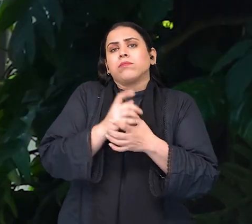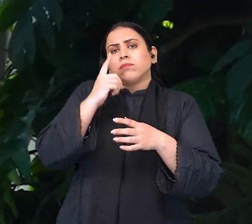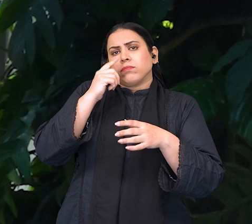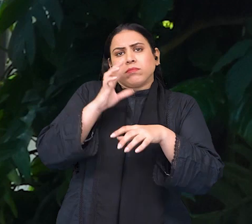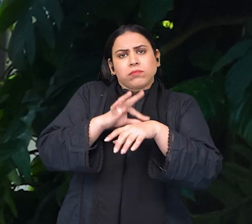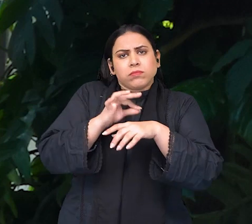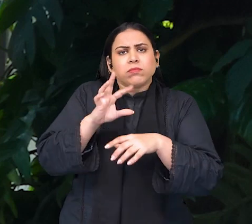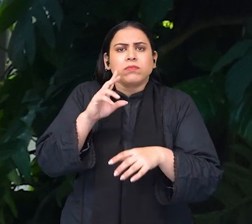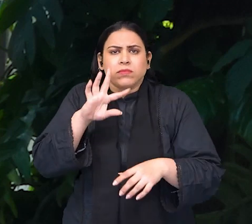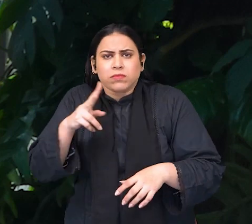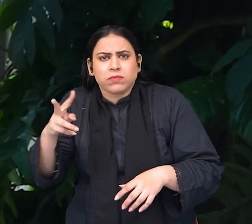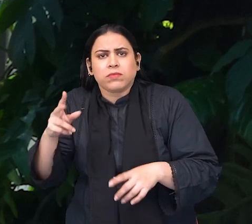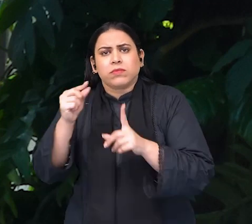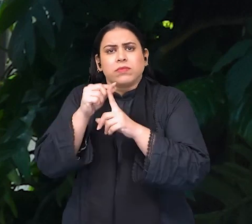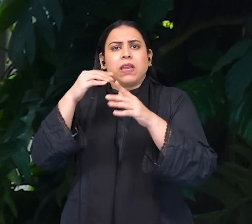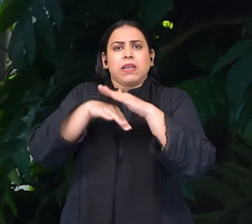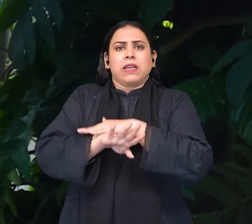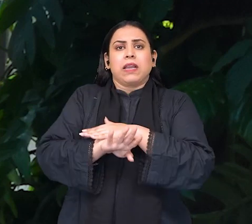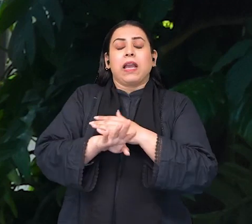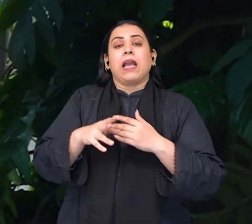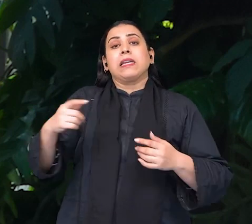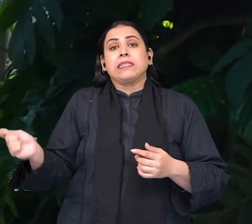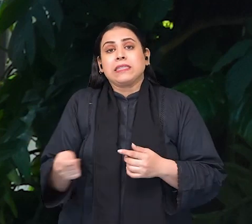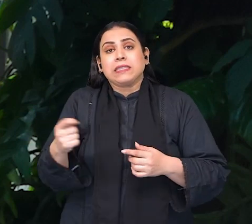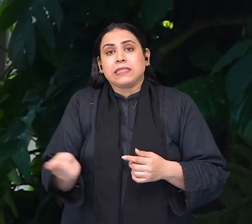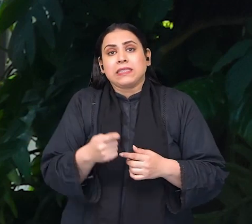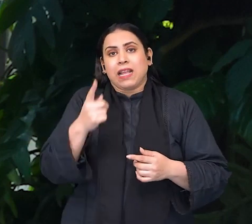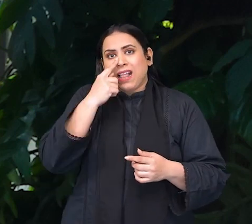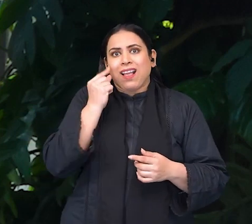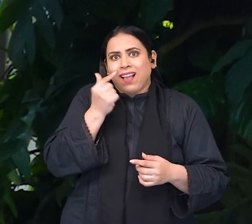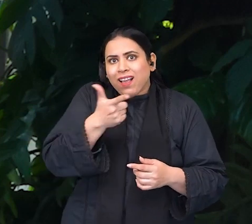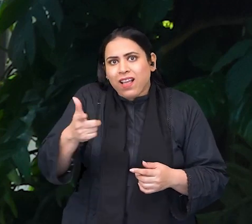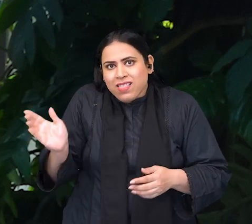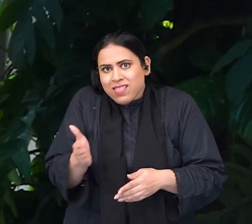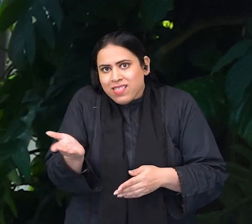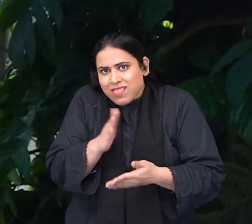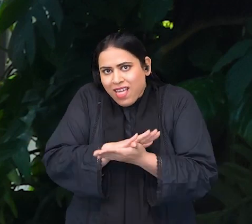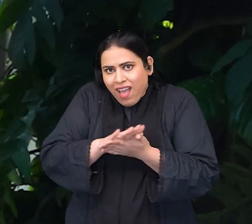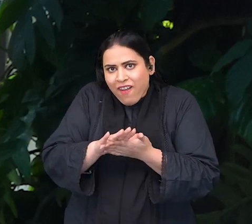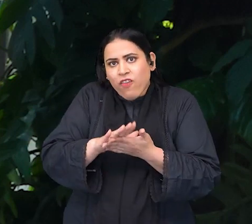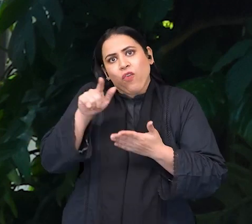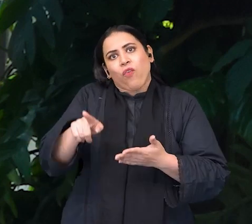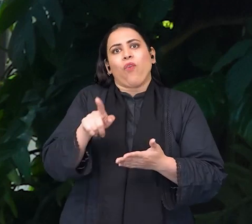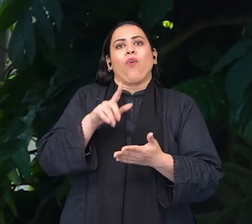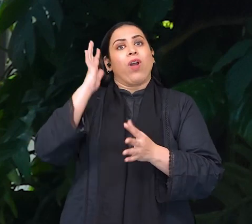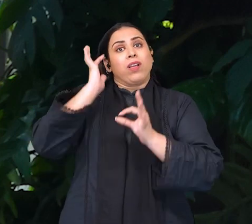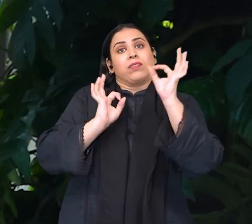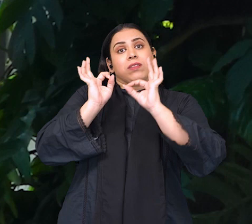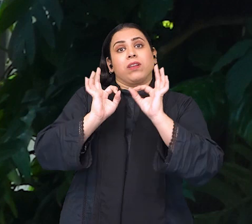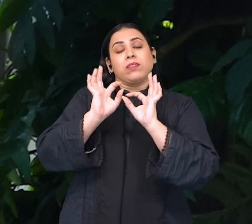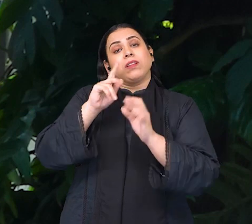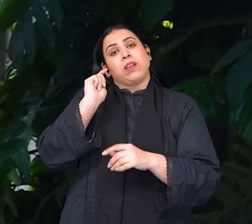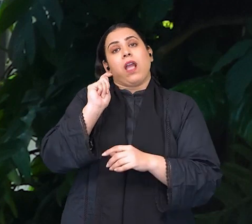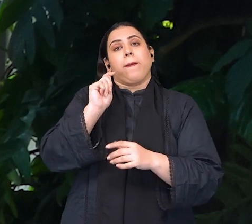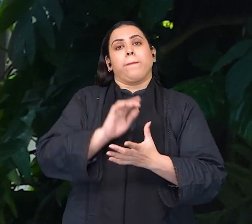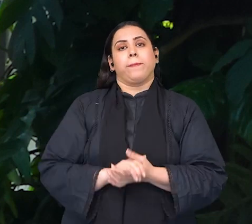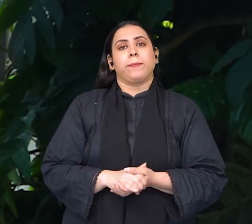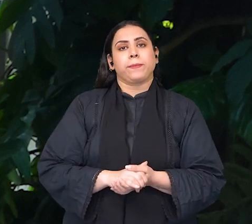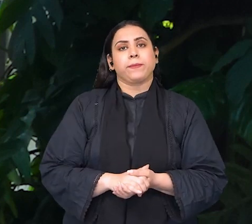माइनॉरिटी कम्युनिटीज़ इन पाकिस्तान, पर्टिकुलरली sanitation workers, and we are working for their dignity and safety in the